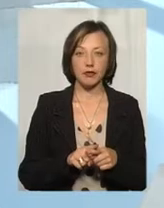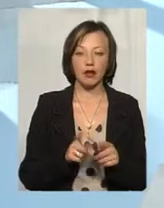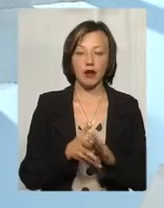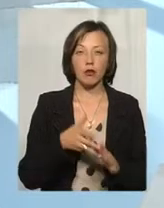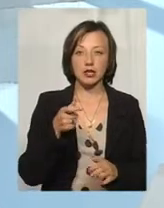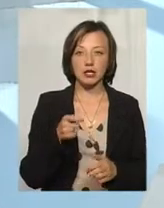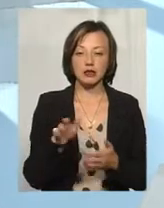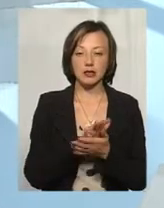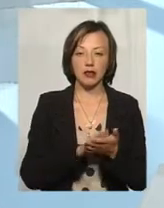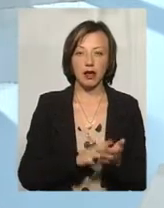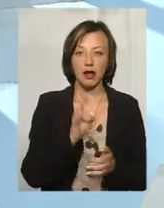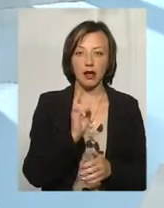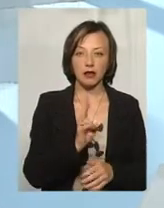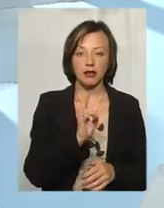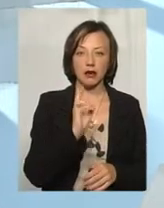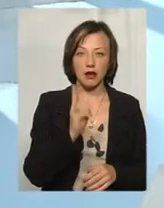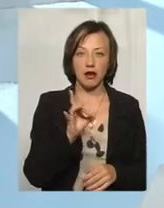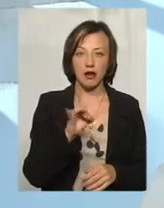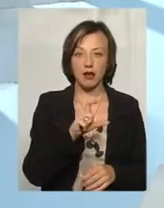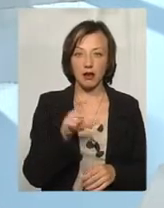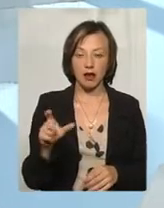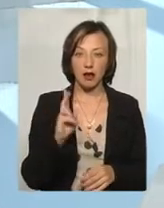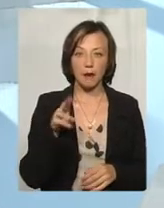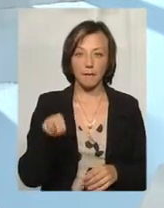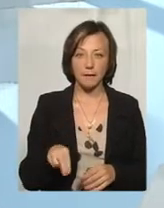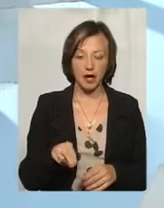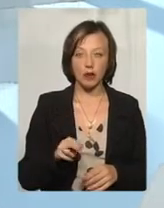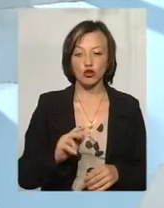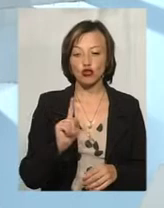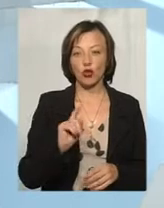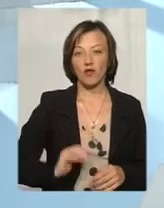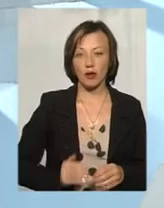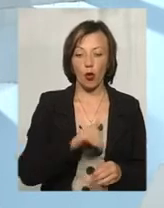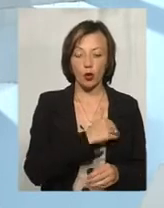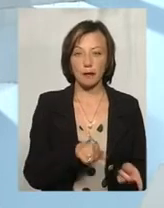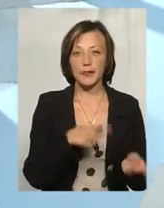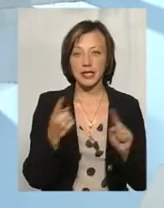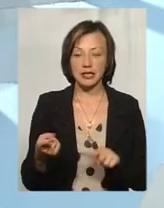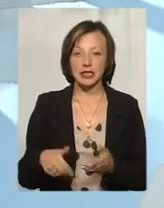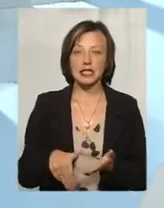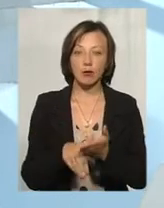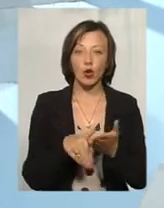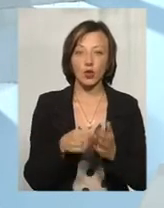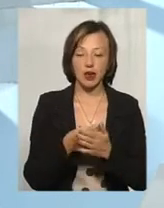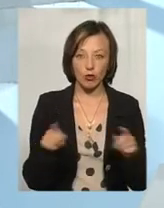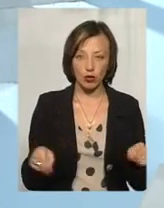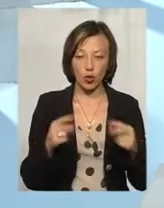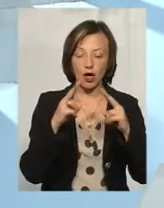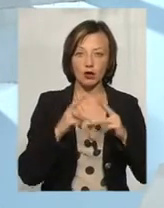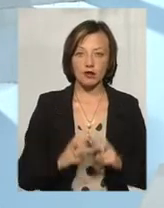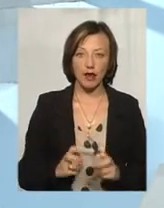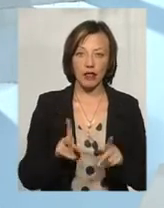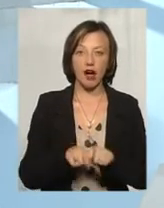подається заявка в НКРЕКП про те, що компанія, підприємство хоче перейти на стимулюючі тарифоутворення, розглядається